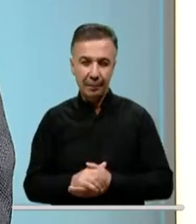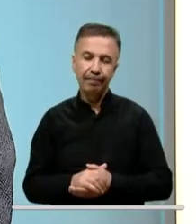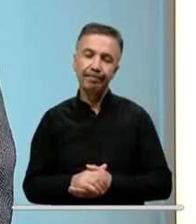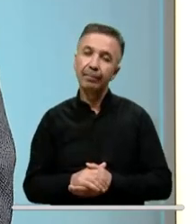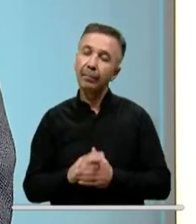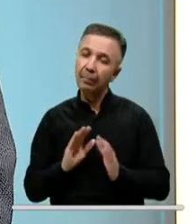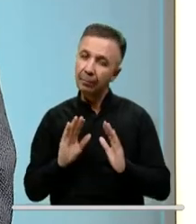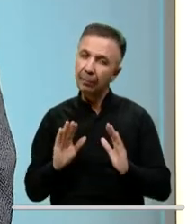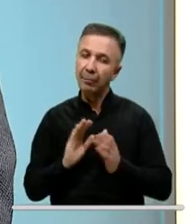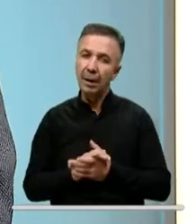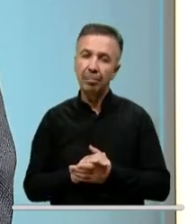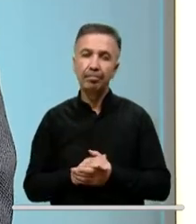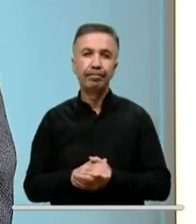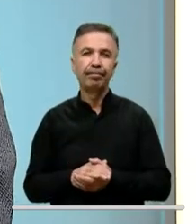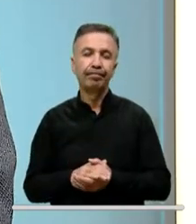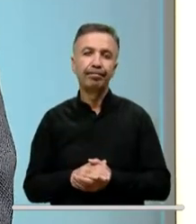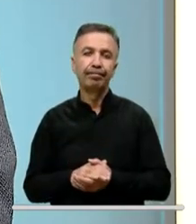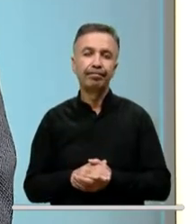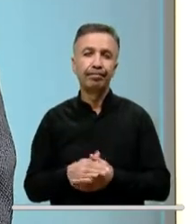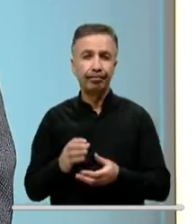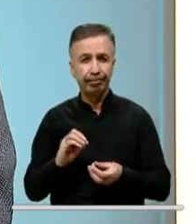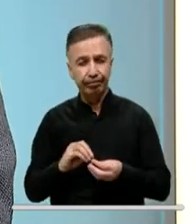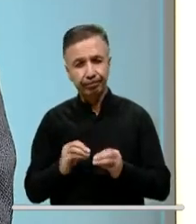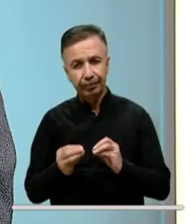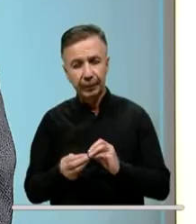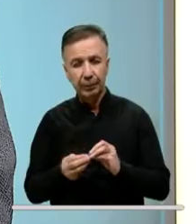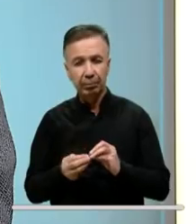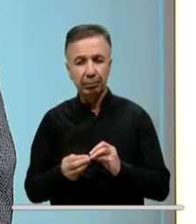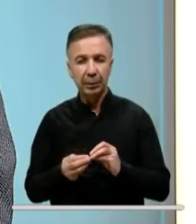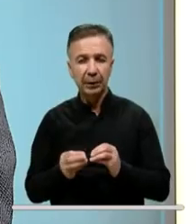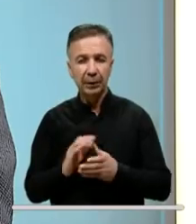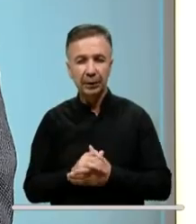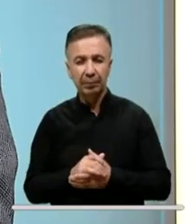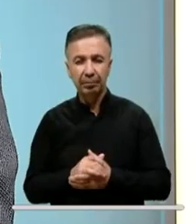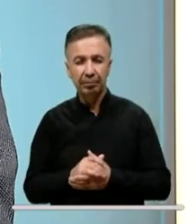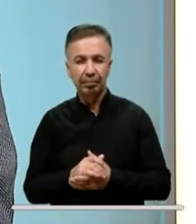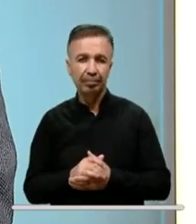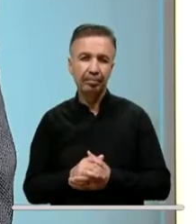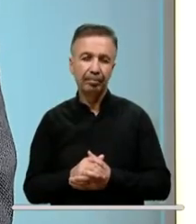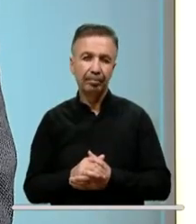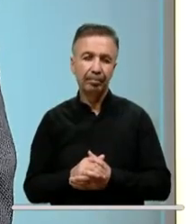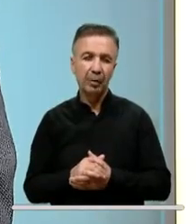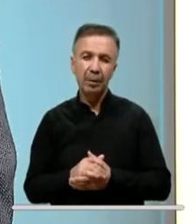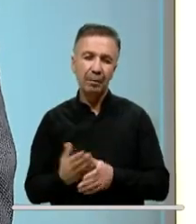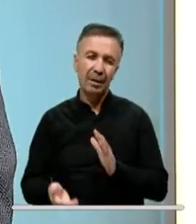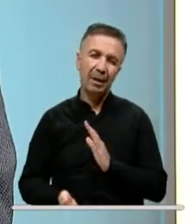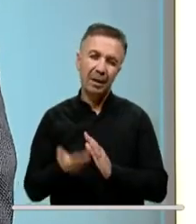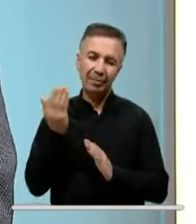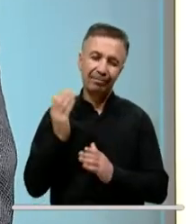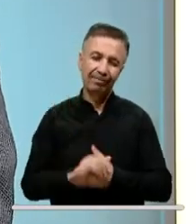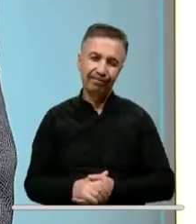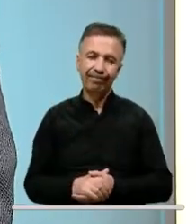ama problemler bir kar topu gibi yuvarlanıp